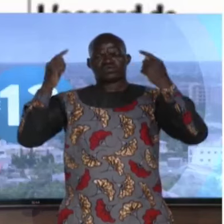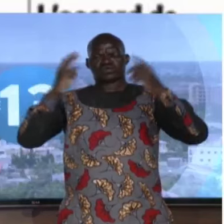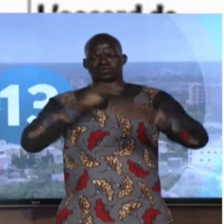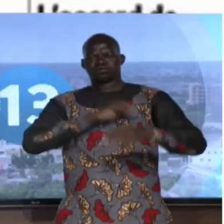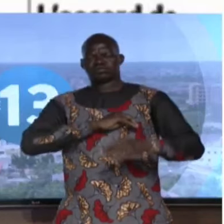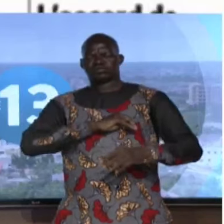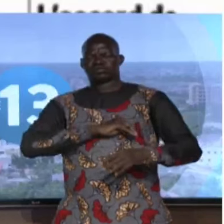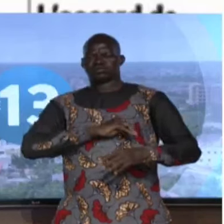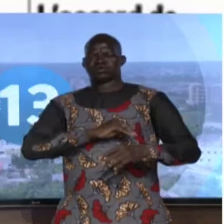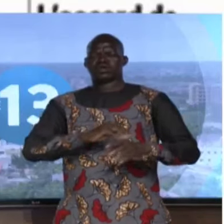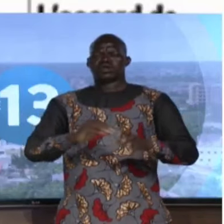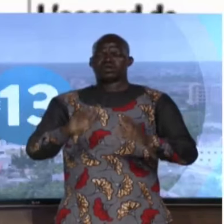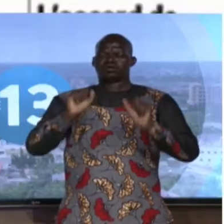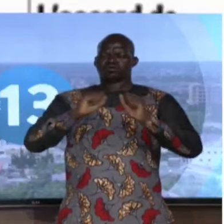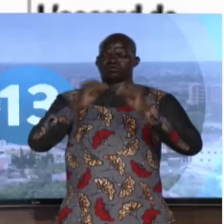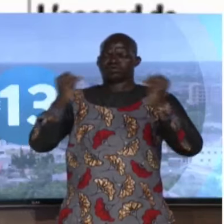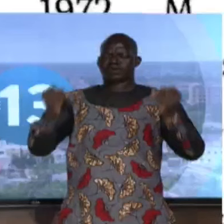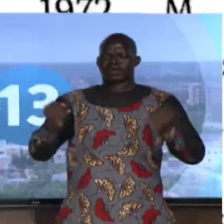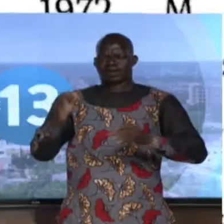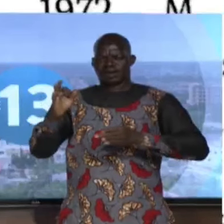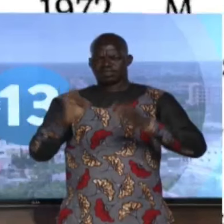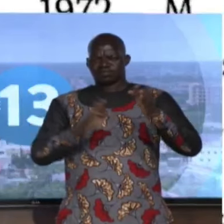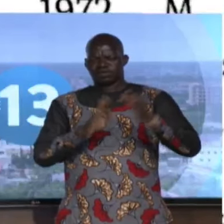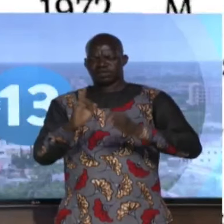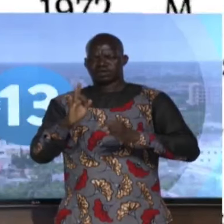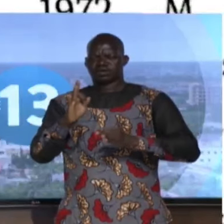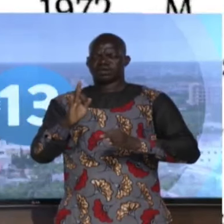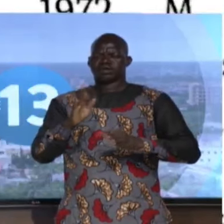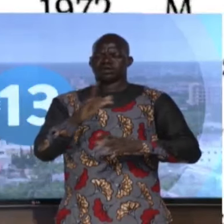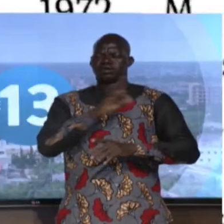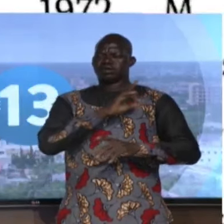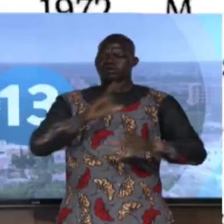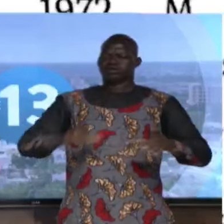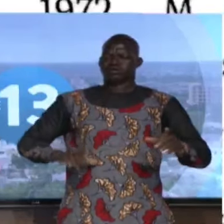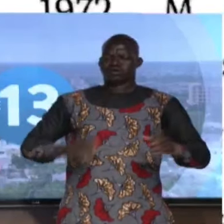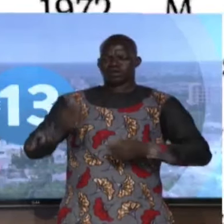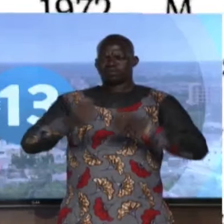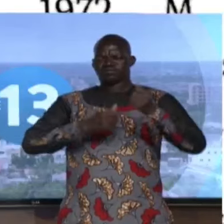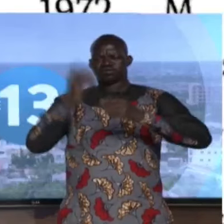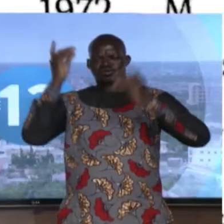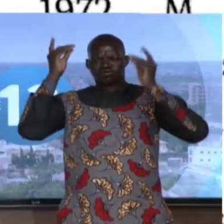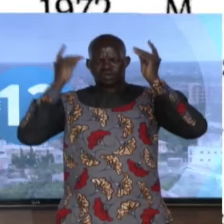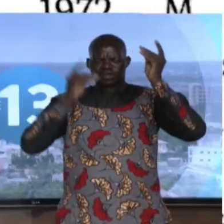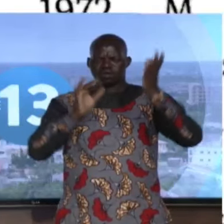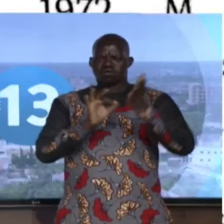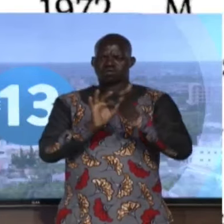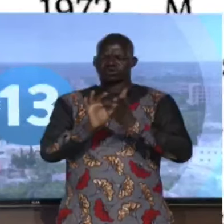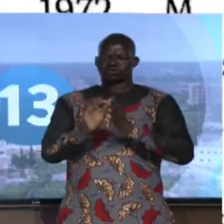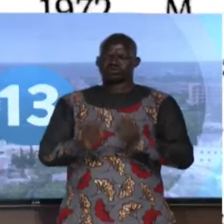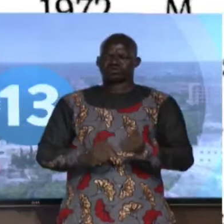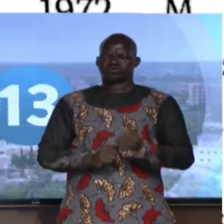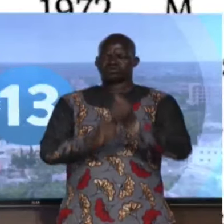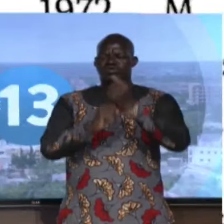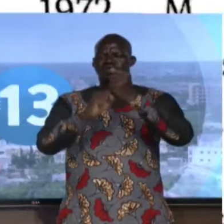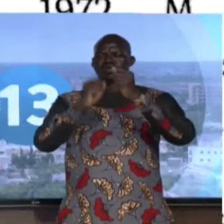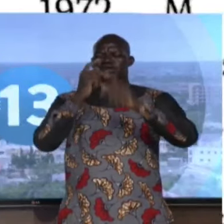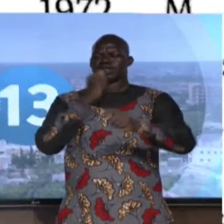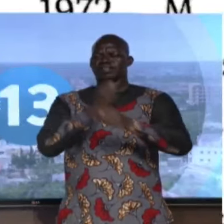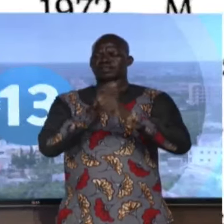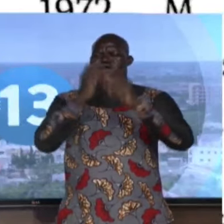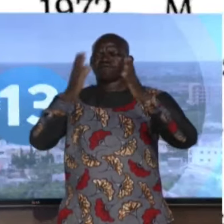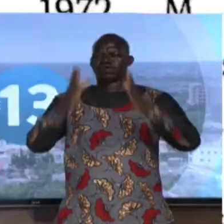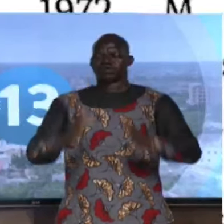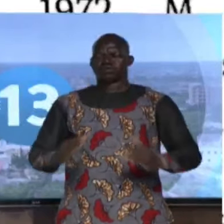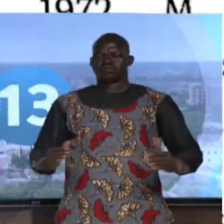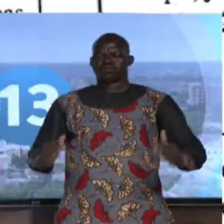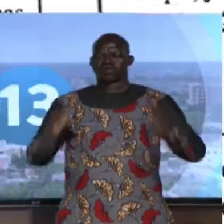tous les Burkinabés explique que le haut cadre de l'administration douanière dit compter sur le soutien du personnel pour relever